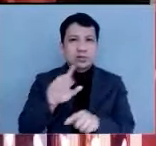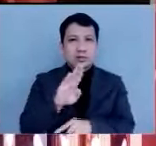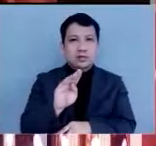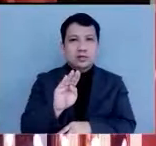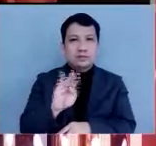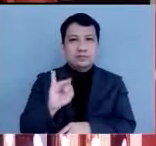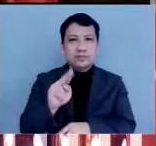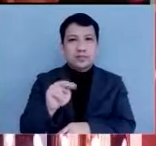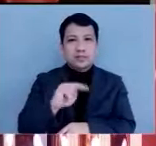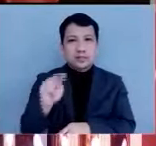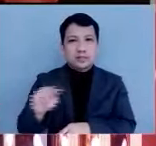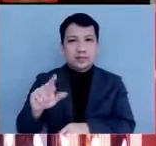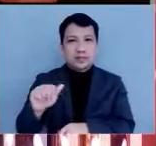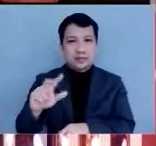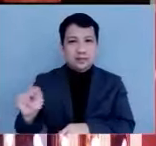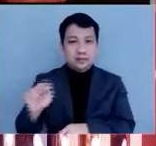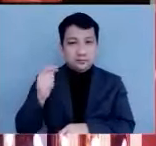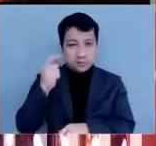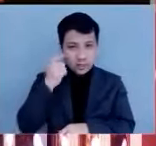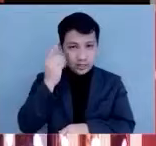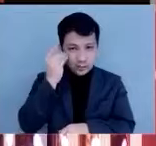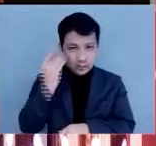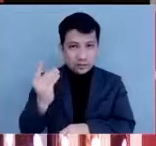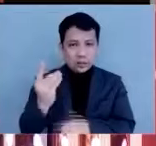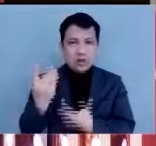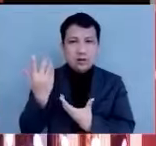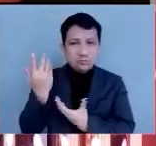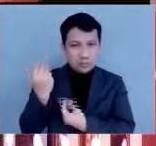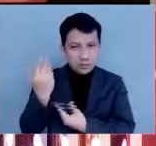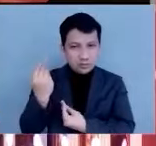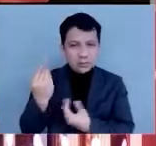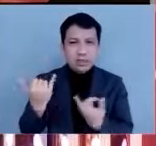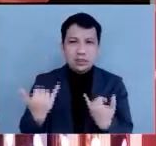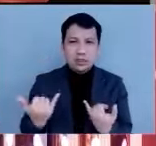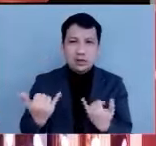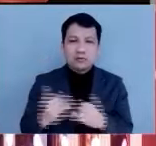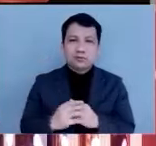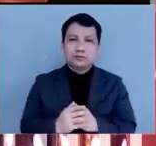frontline ng balitang yan si Gary De Leon. Gary, gaano nakatindi ang mga baha dyan?